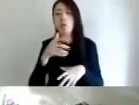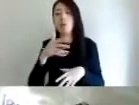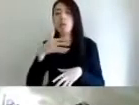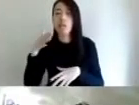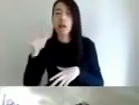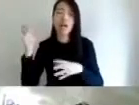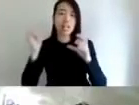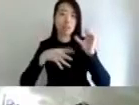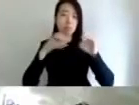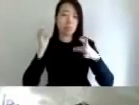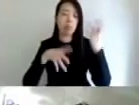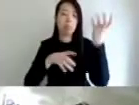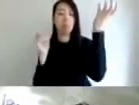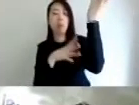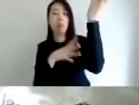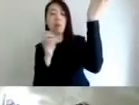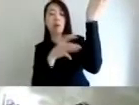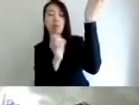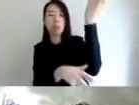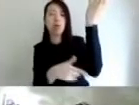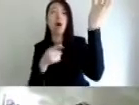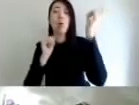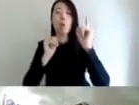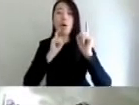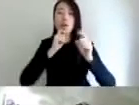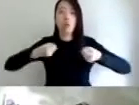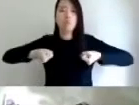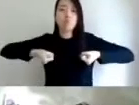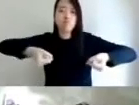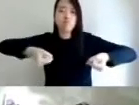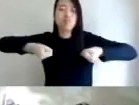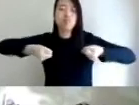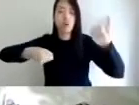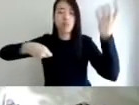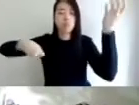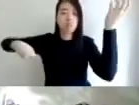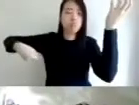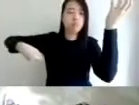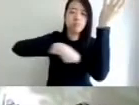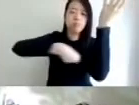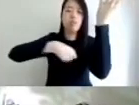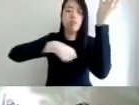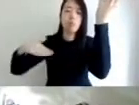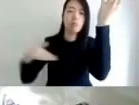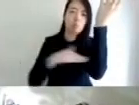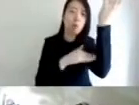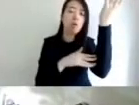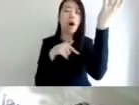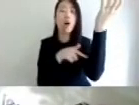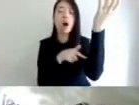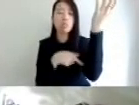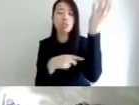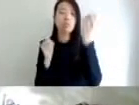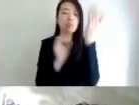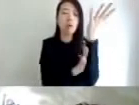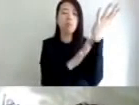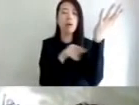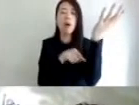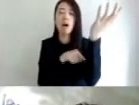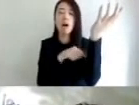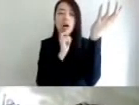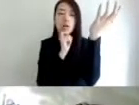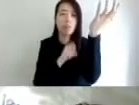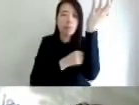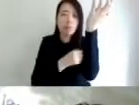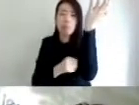圾啊、手推車啊撞落去嗰棵樹嘅樹幹嗰度咧，都會好容易去做到一啲傷口，增加感染嘅風